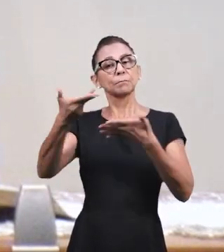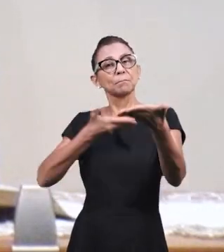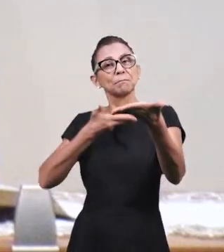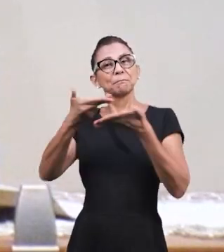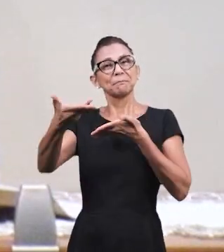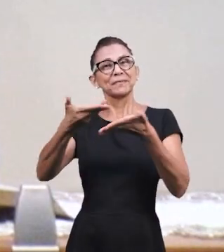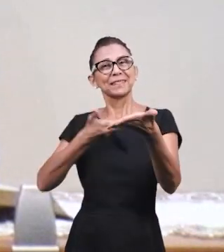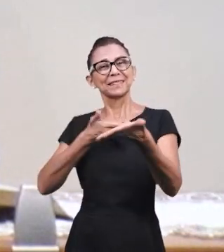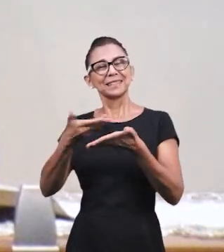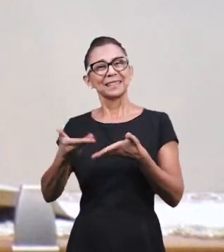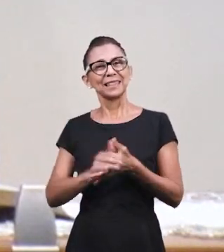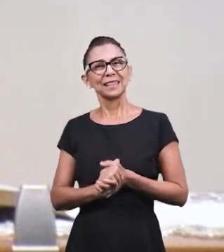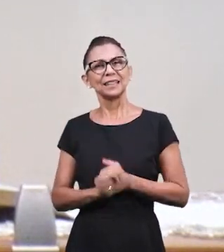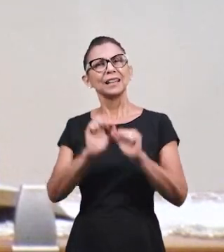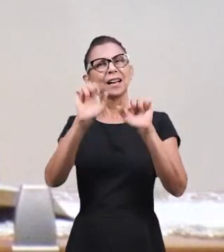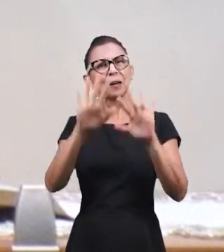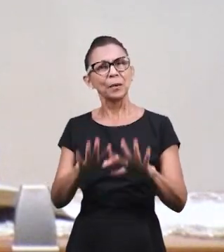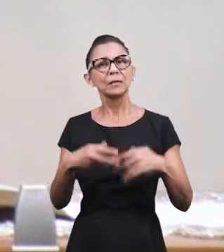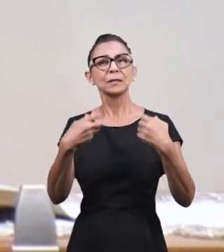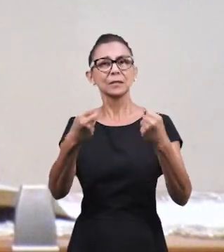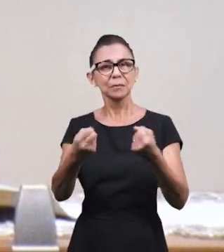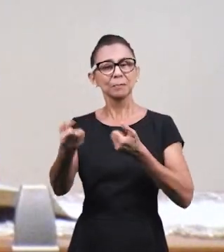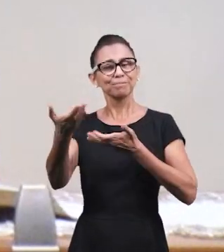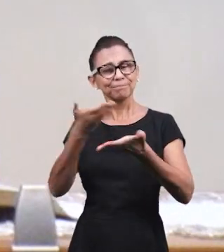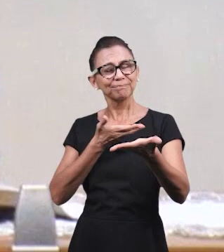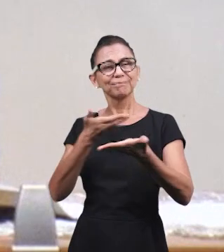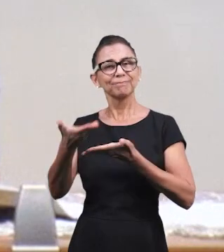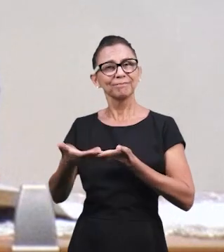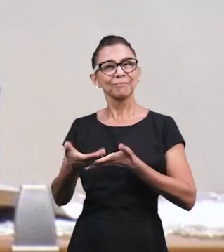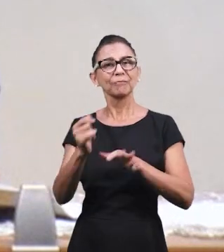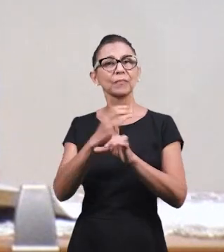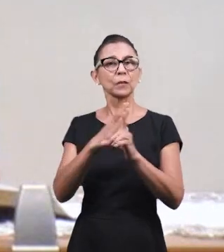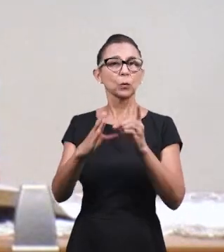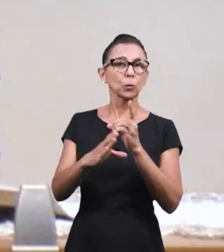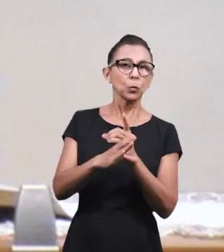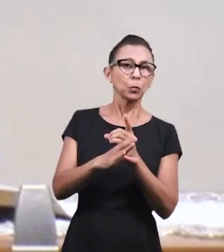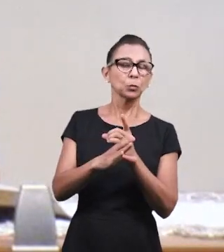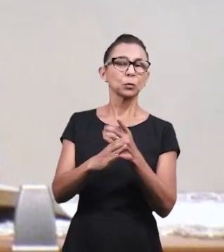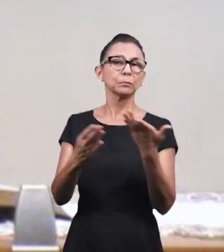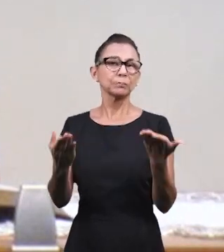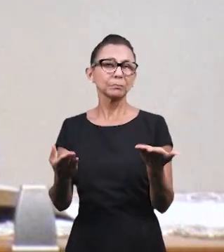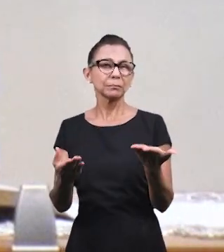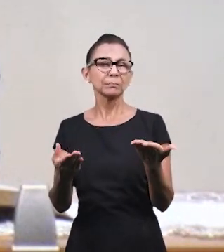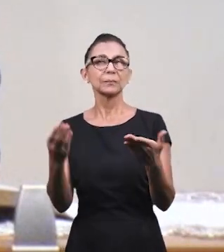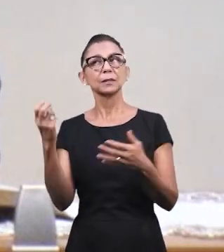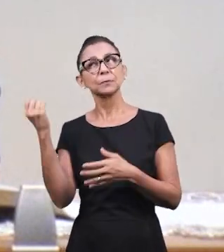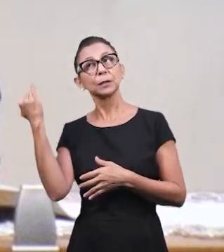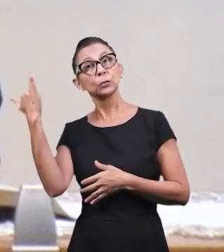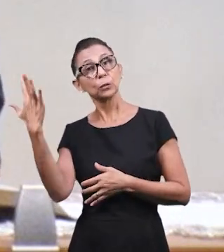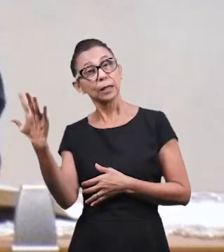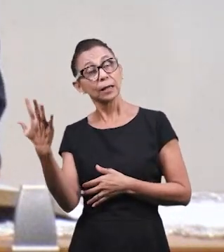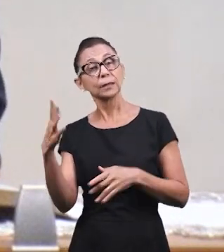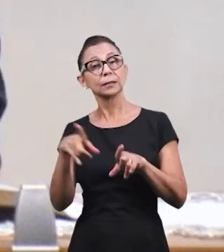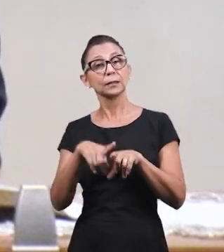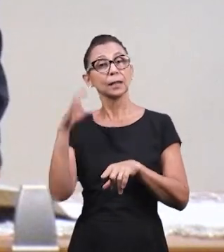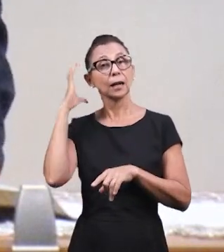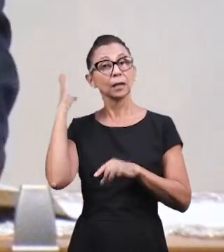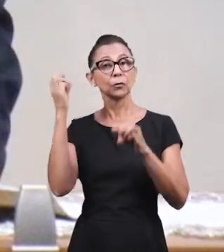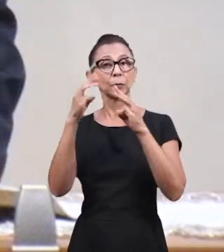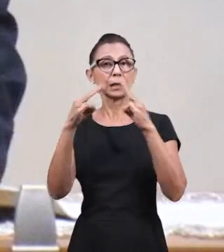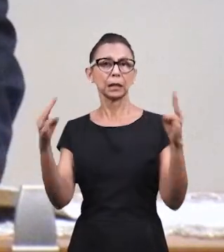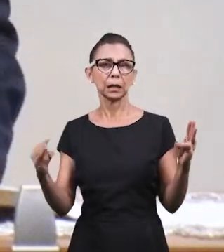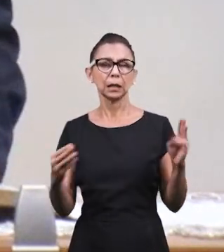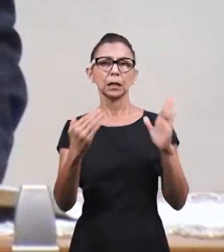с нами вашим свидетельствами был словене который вы получили с этим служением с нашими рассветами молитвами на